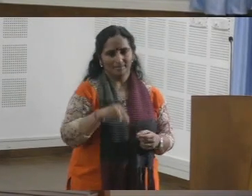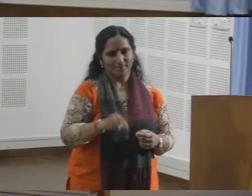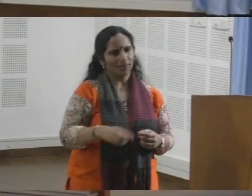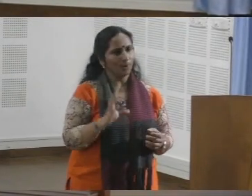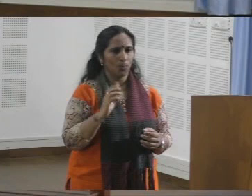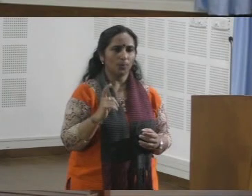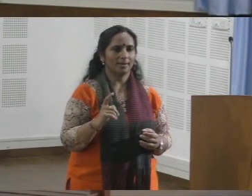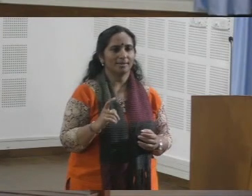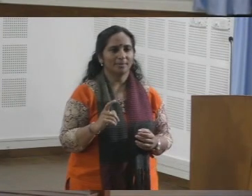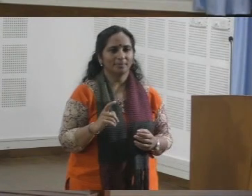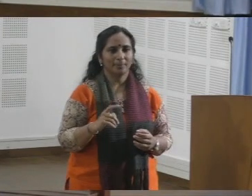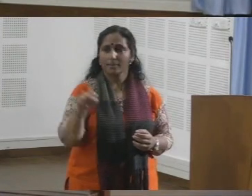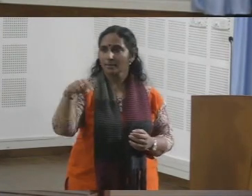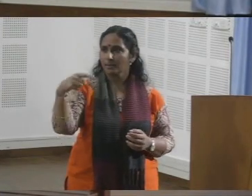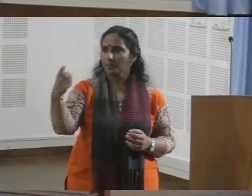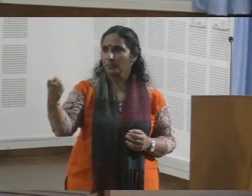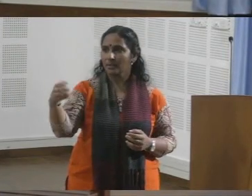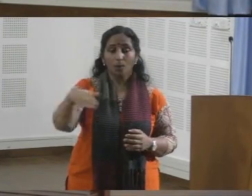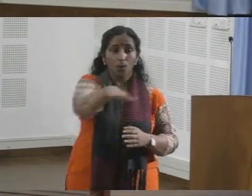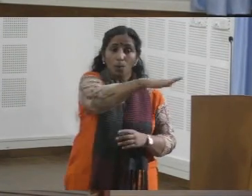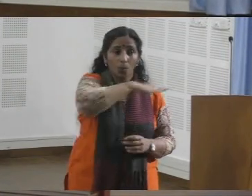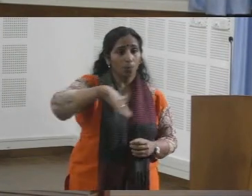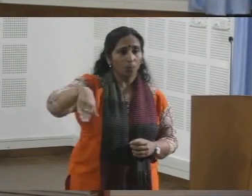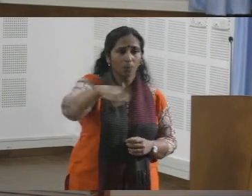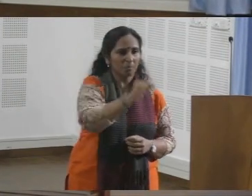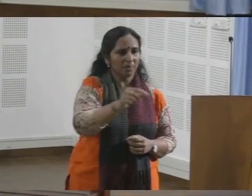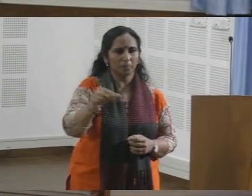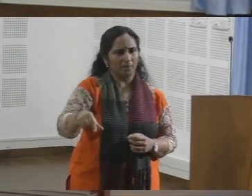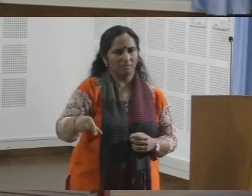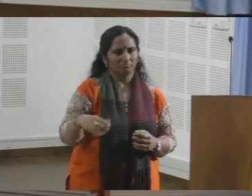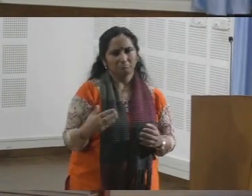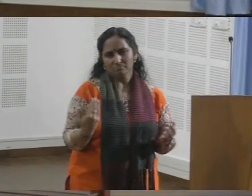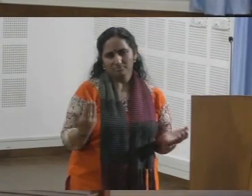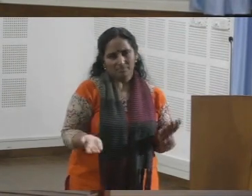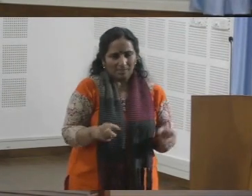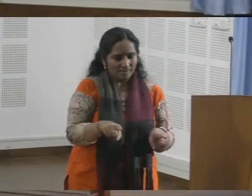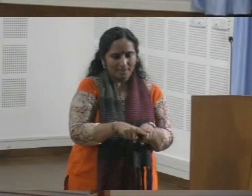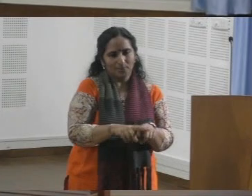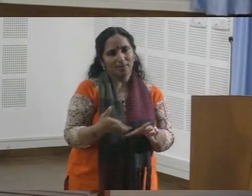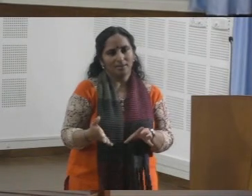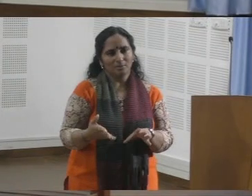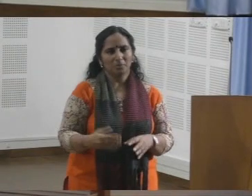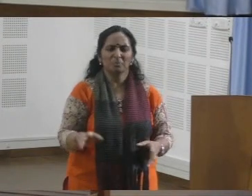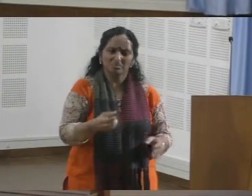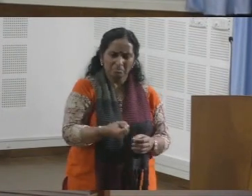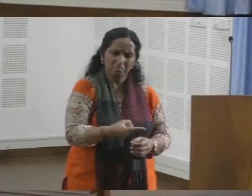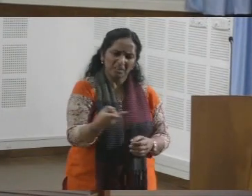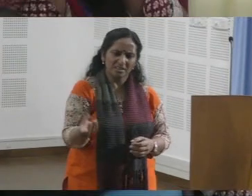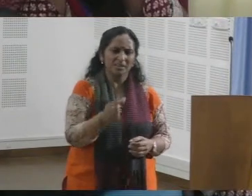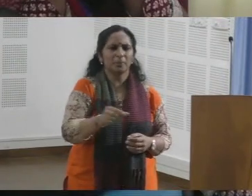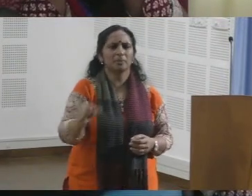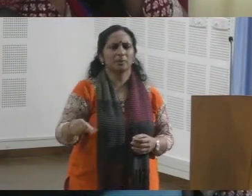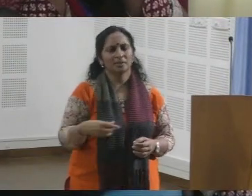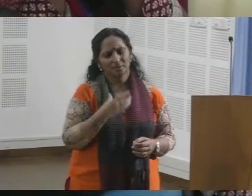അവേക്കനിങ് എല്ലാവർക്കും വരുന്നില്ല, അതാണൊരു വിഷമം. ആർക്കും അതിനുള്ളൊരു സ്ട്രെങ്ത് കിട്ടുന്നില്ല, കൂടുതൽ പേരും തളർന്നു പോകുന്നു. അതെ, ആ ഒരു മെസ്സേജ്